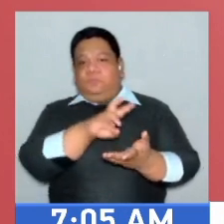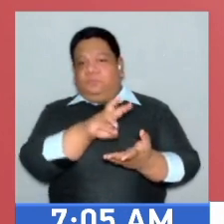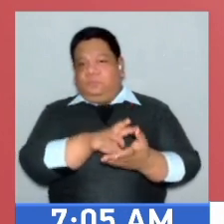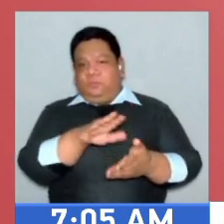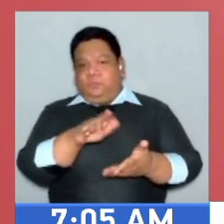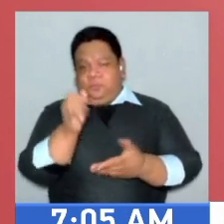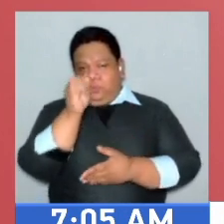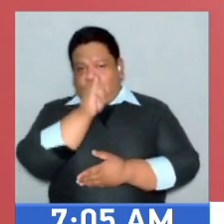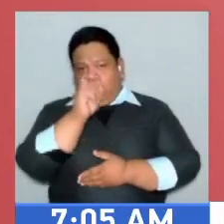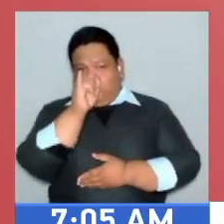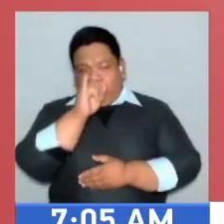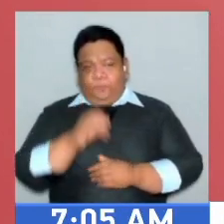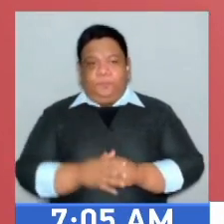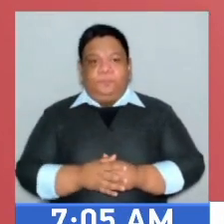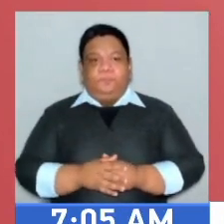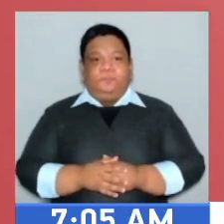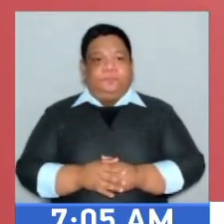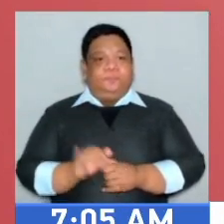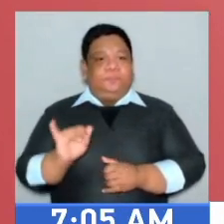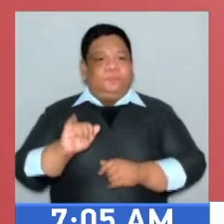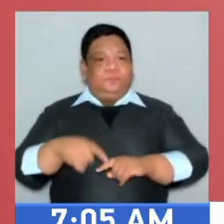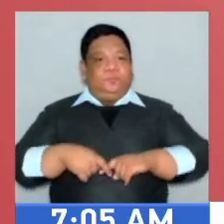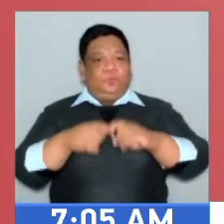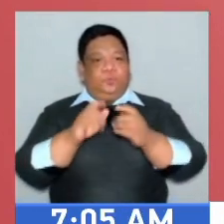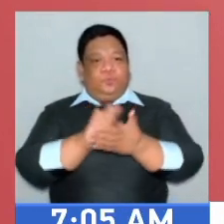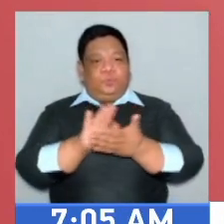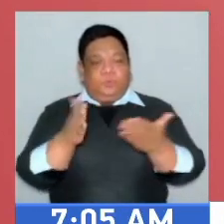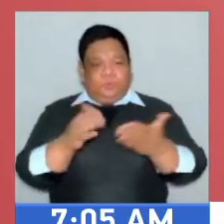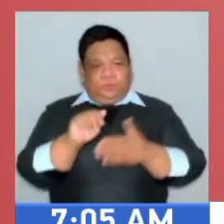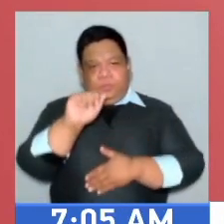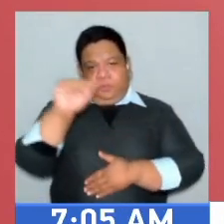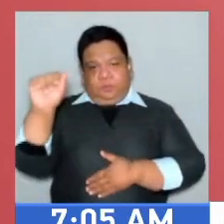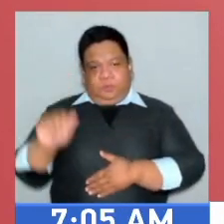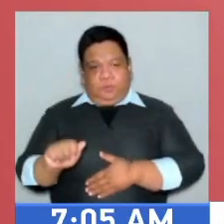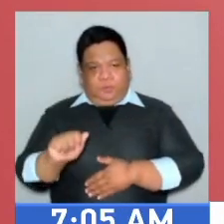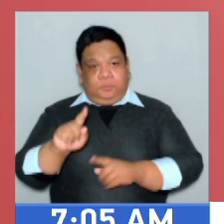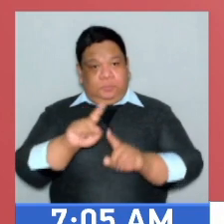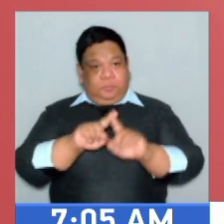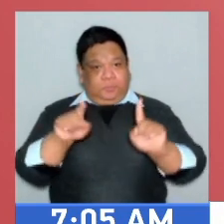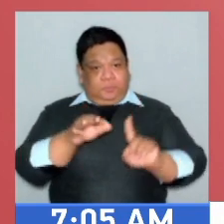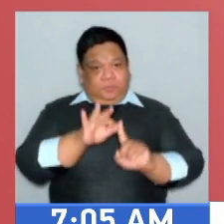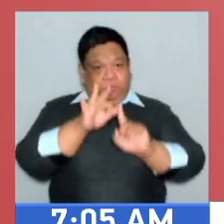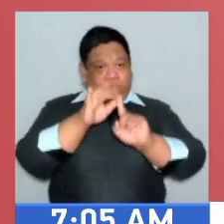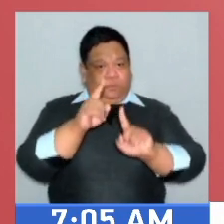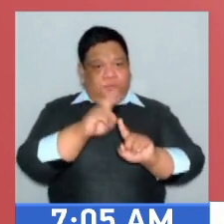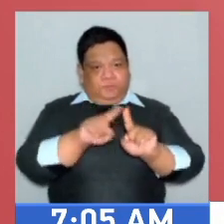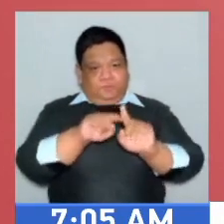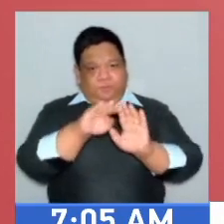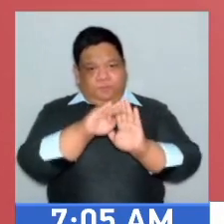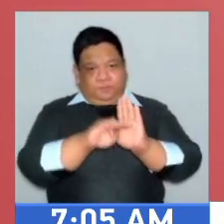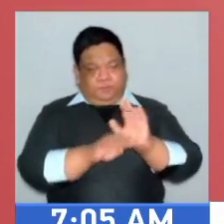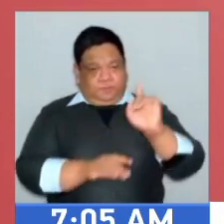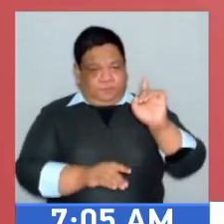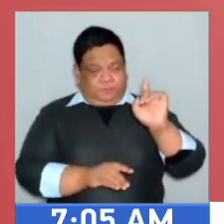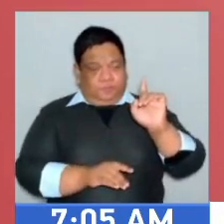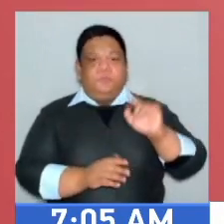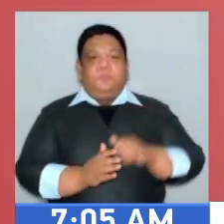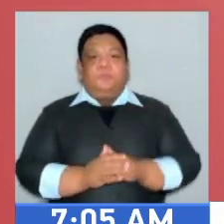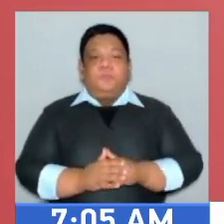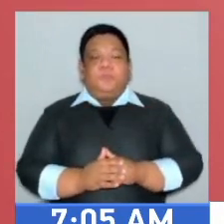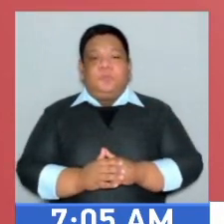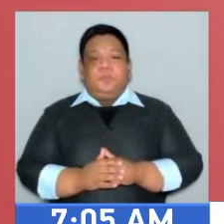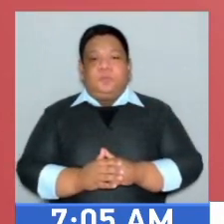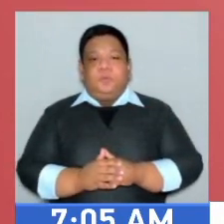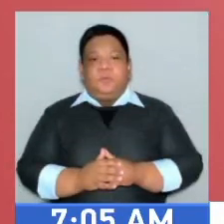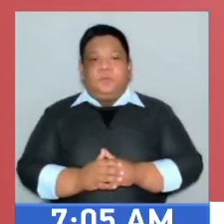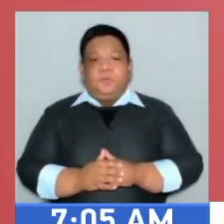na rin klase sa lahat ng antas sa Antique, maliban sa mga bayan ng Lawan, Libertad at Culasi. Sa Lawan, suspendido ang mga klase mula preschool hanggang